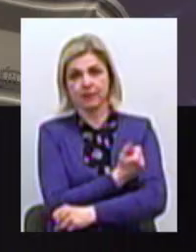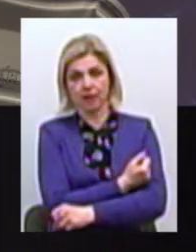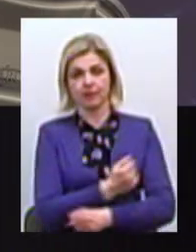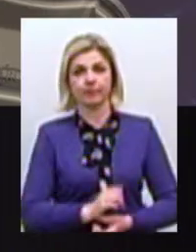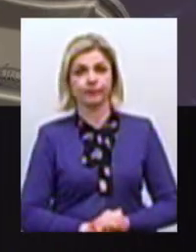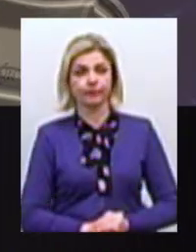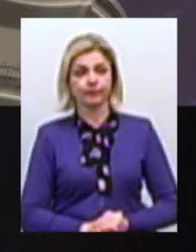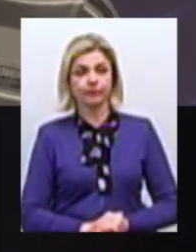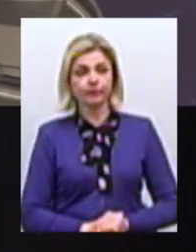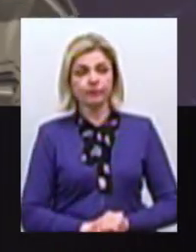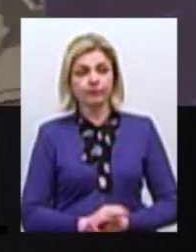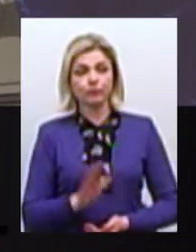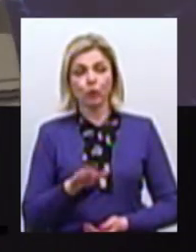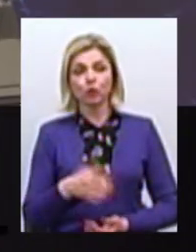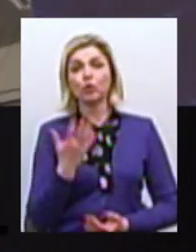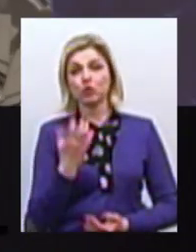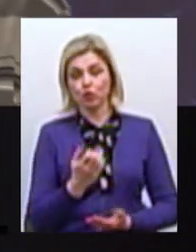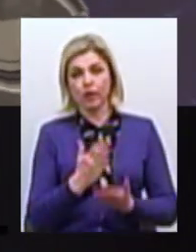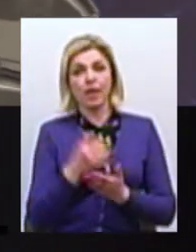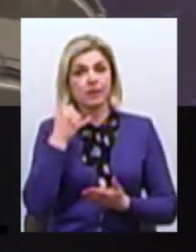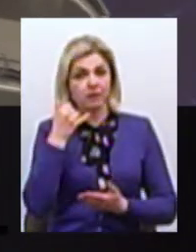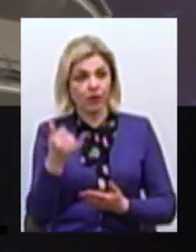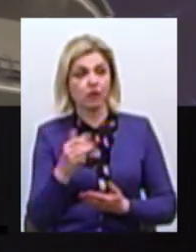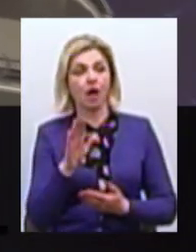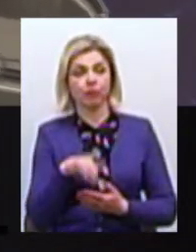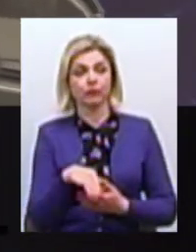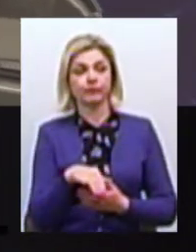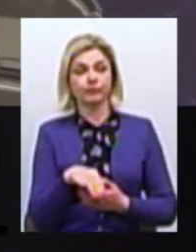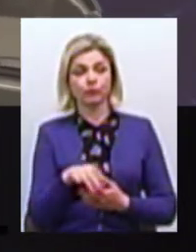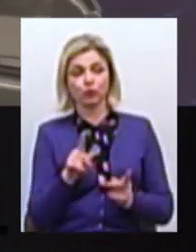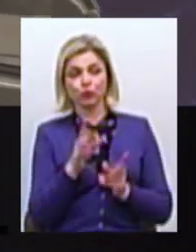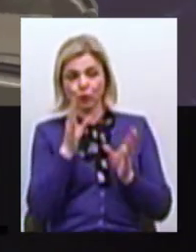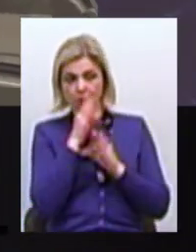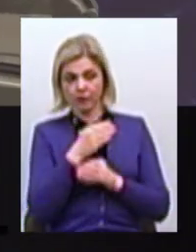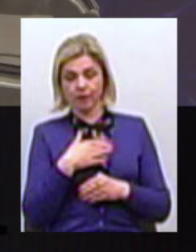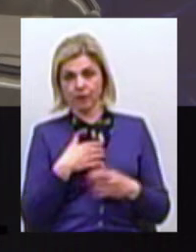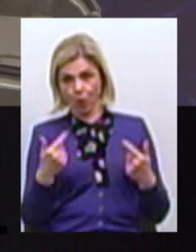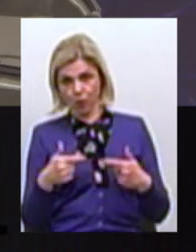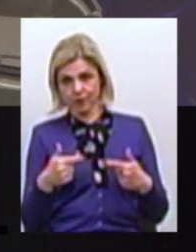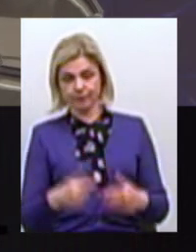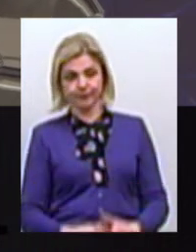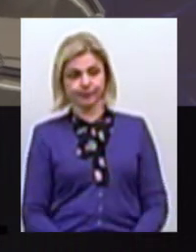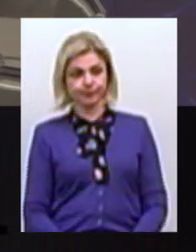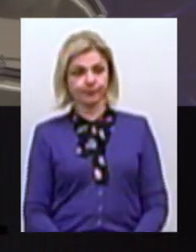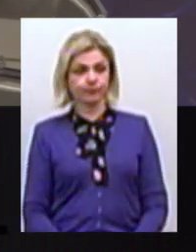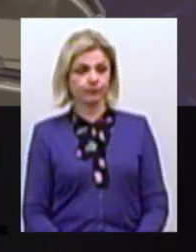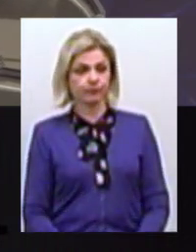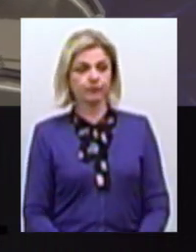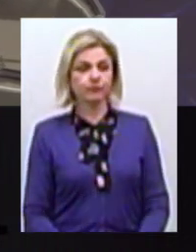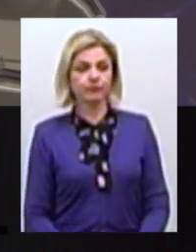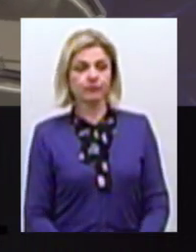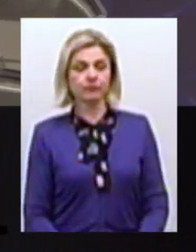один дзвінок, потім зробимо паузу для тих, хто хоче поставити запитання телефоном, щоб встигли наші гості все ж таки висловитися. Будь ласка, слухаємо вас.